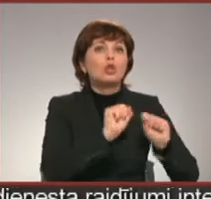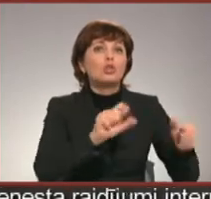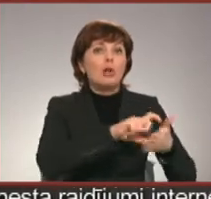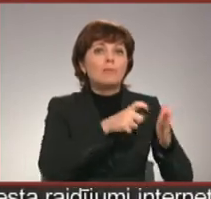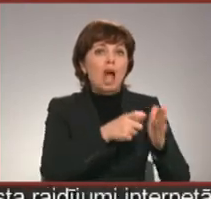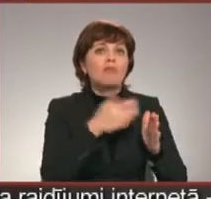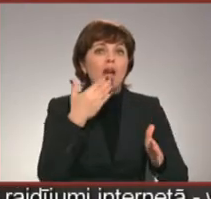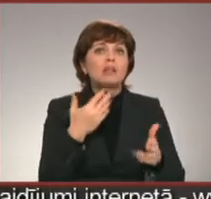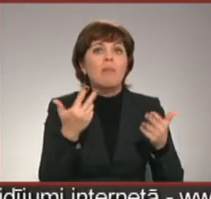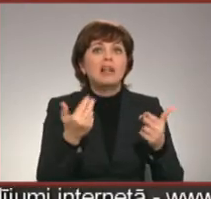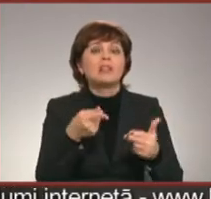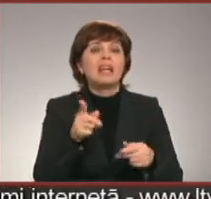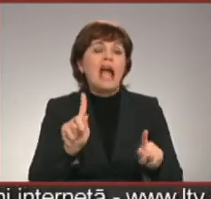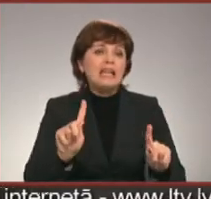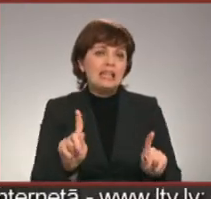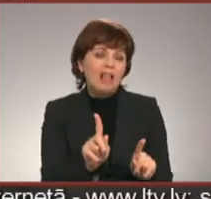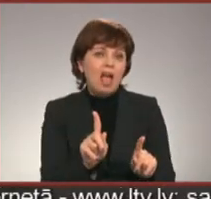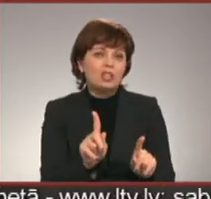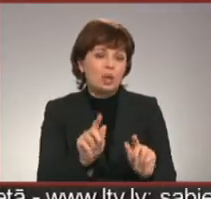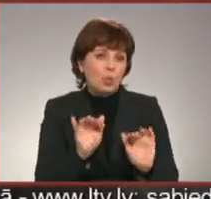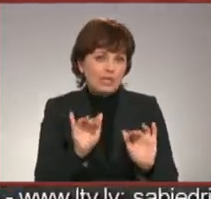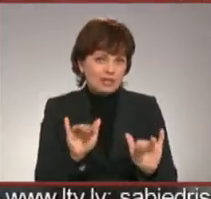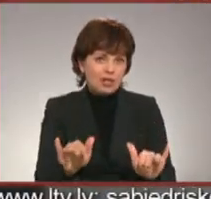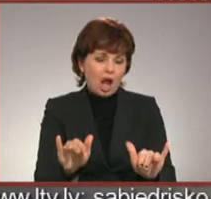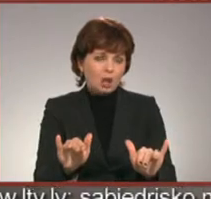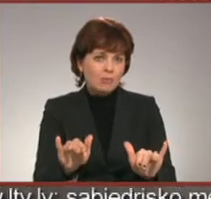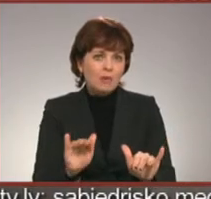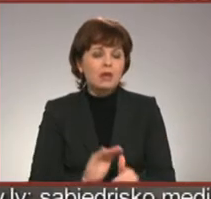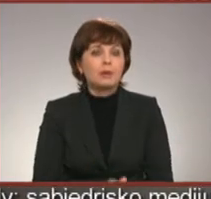īslaicīgu risinājumu, turpina Kurzemes televīzija.